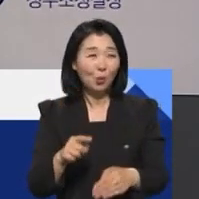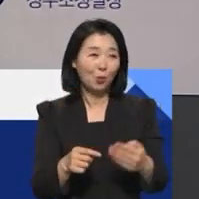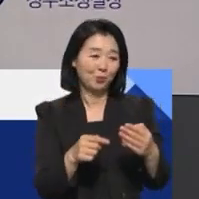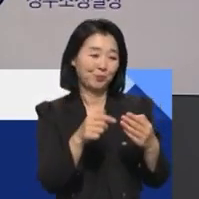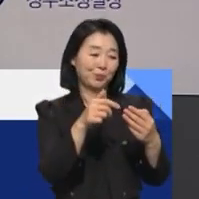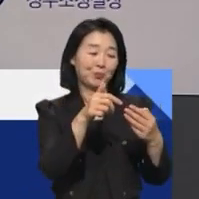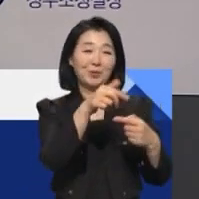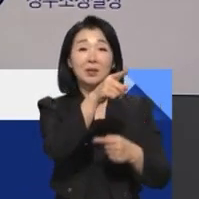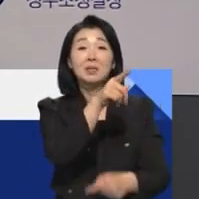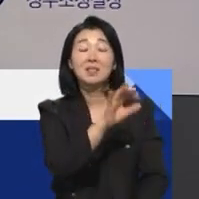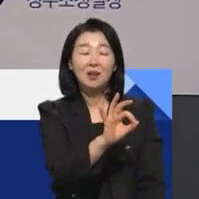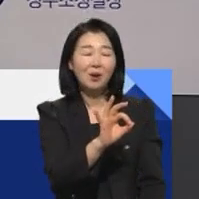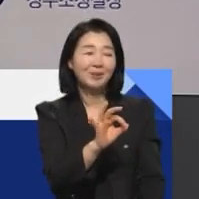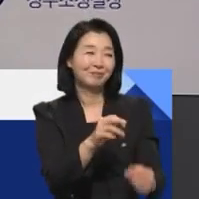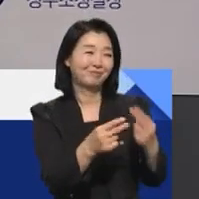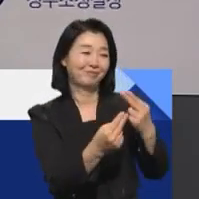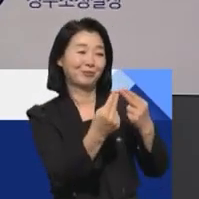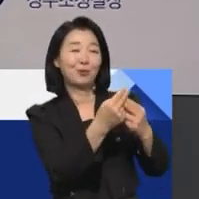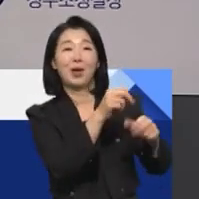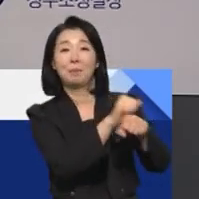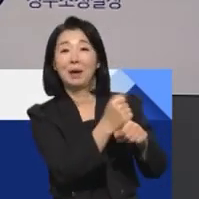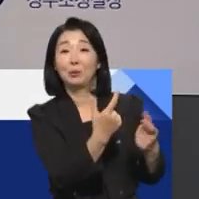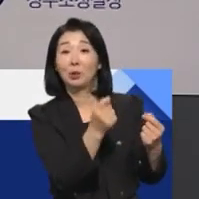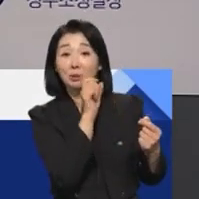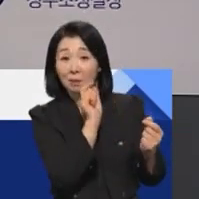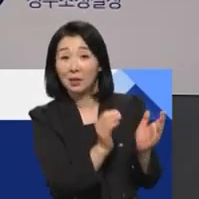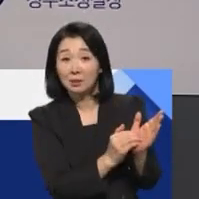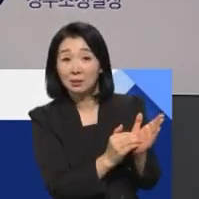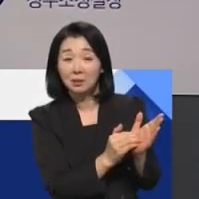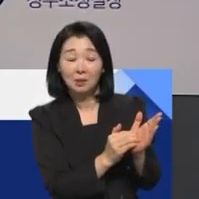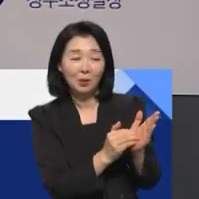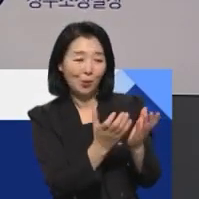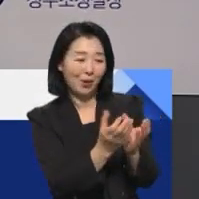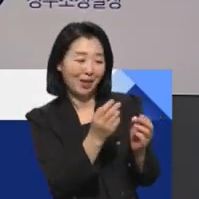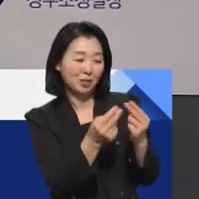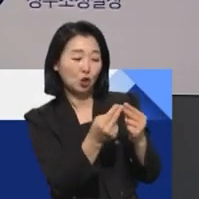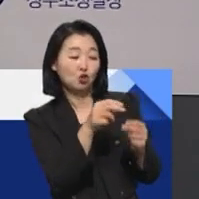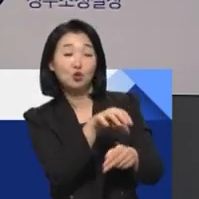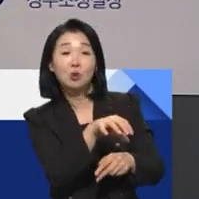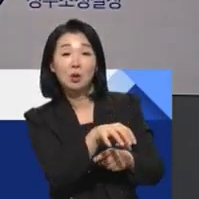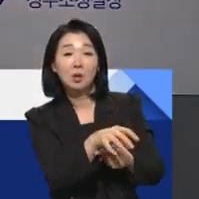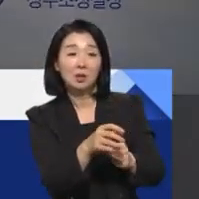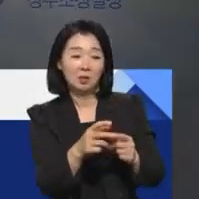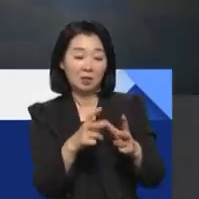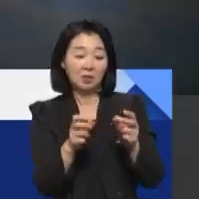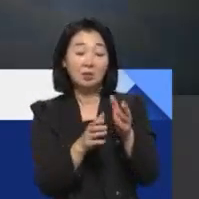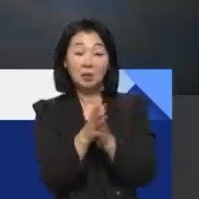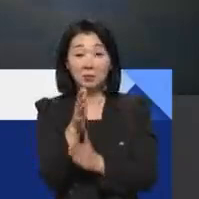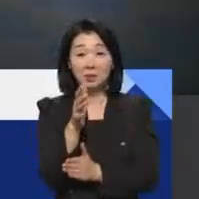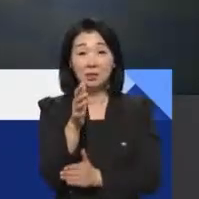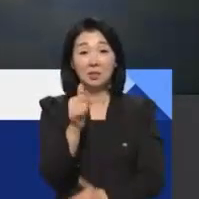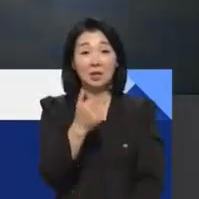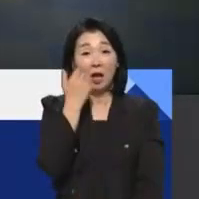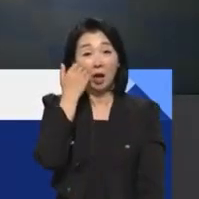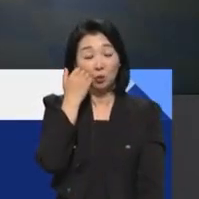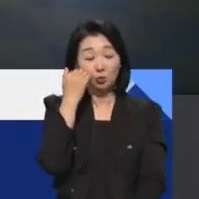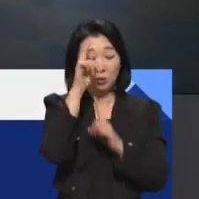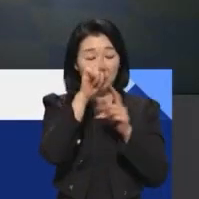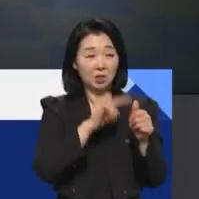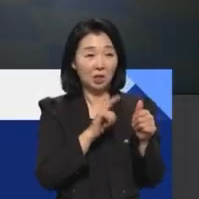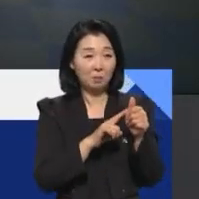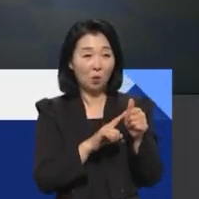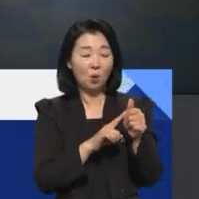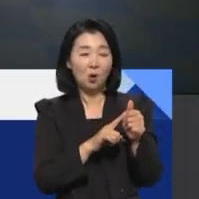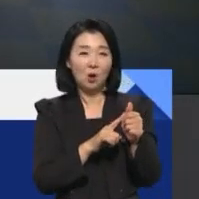실장은 저수지에 넣어둔 거죠. 이렇게 답했다는데요. 저수지, 당시 성남시장이던 이 대표가 중앙정계로